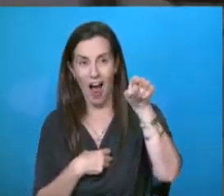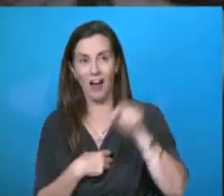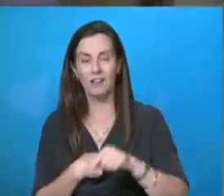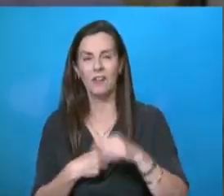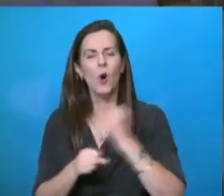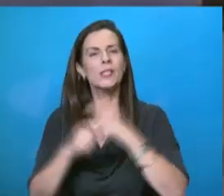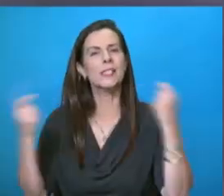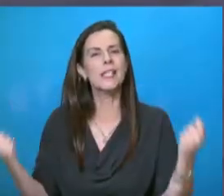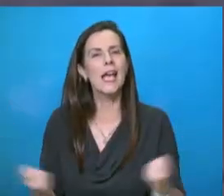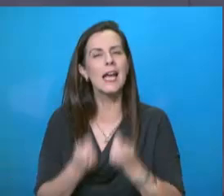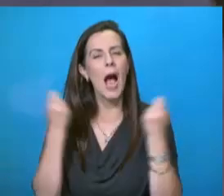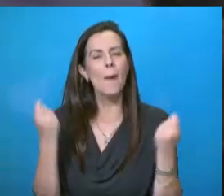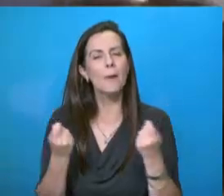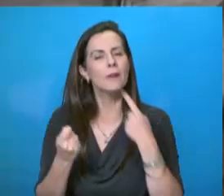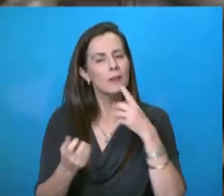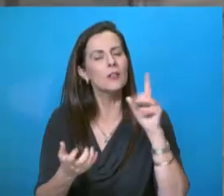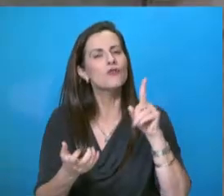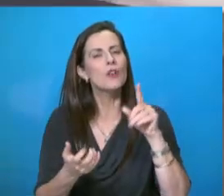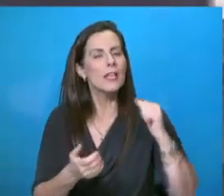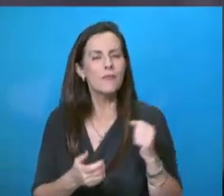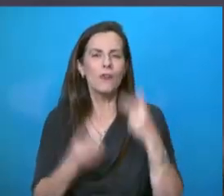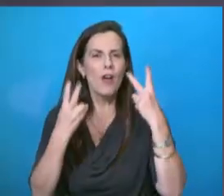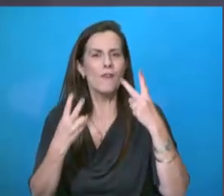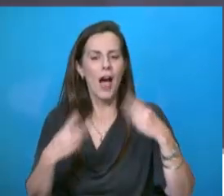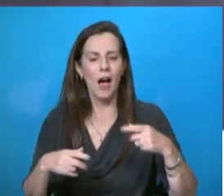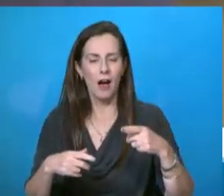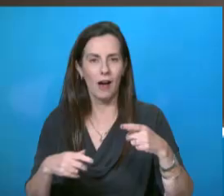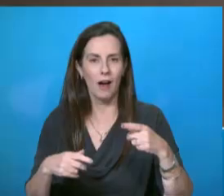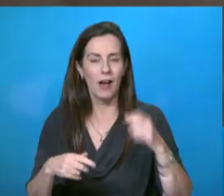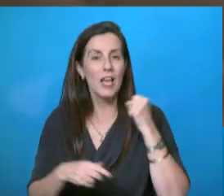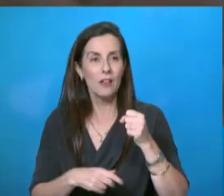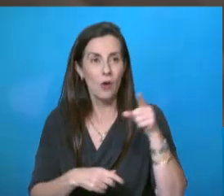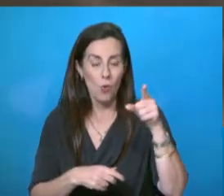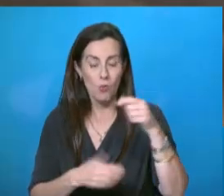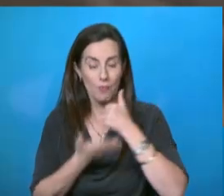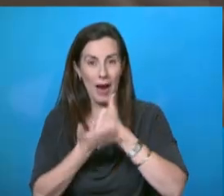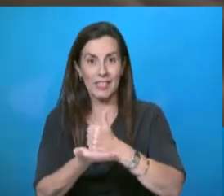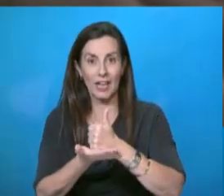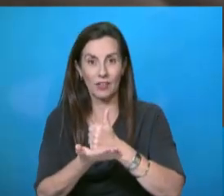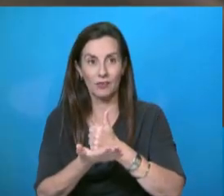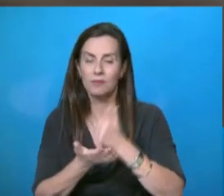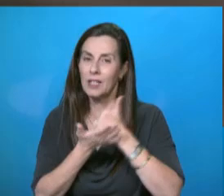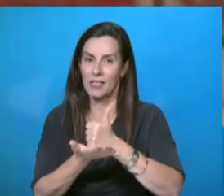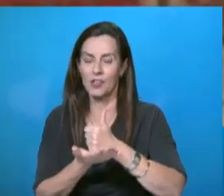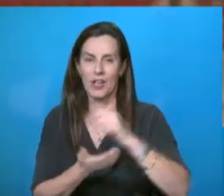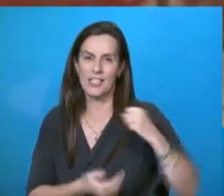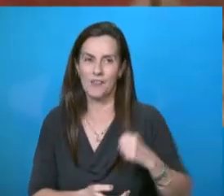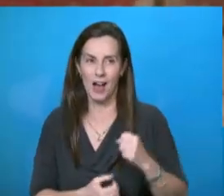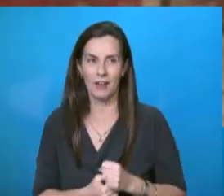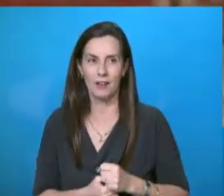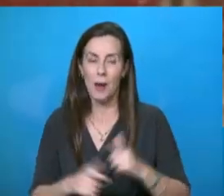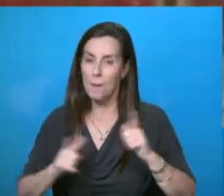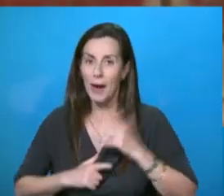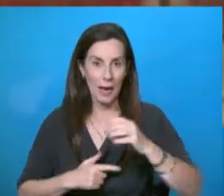לקמפיין שאמור למתג את העיר כמוקד תרבות. זוארץ יהיה בשנה הקרובה הפרזנטור, היצגן של העיר. מחכים לכם בצפת. יש סמטאות שמזכירות את